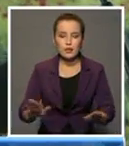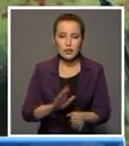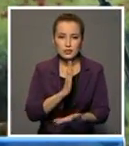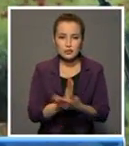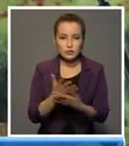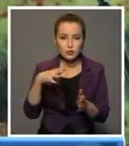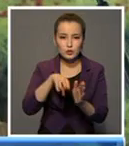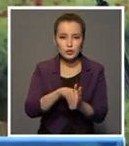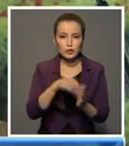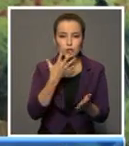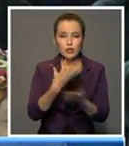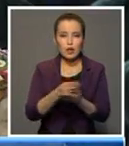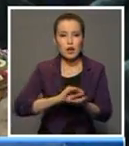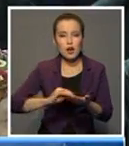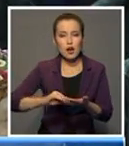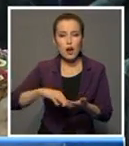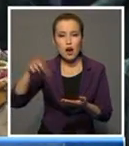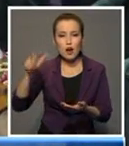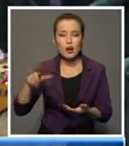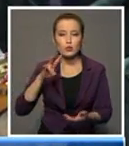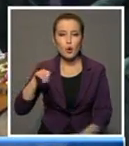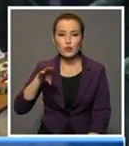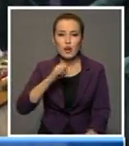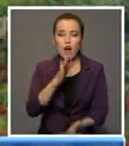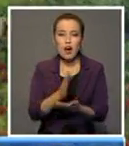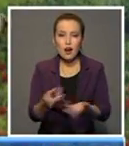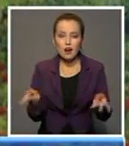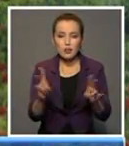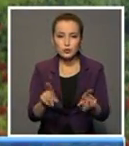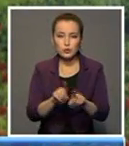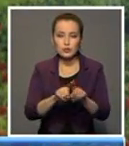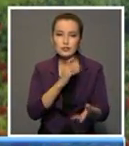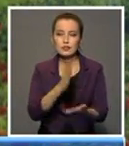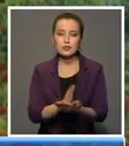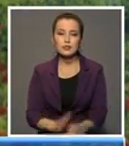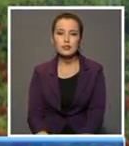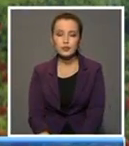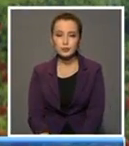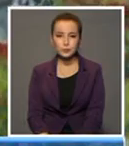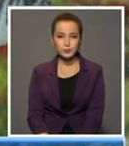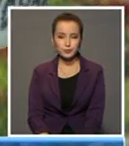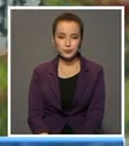олардың қатарында ел арасына жүрген шығармалары мен нота күйінде қалып қойған туындылары бар.